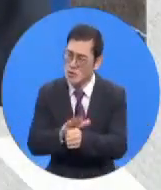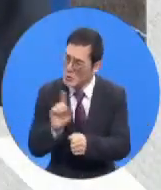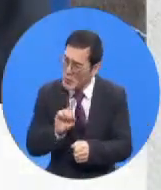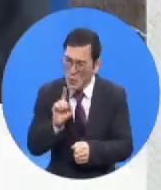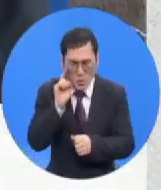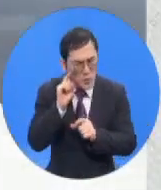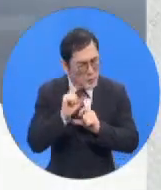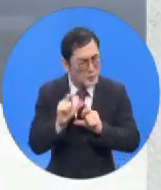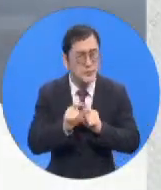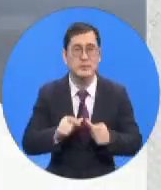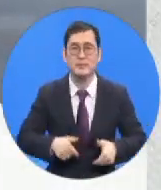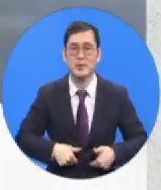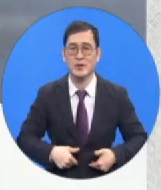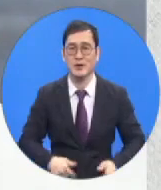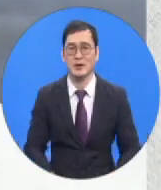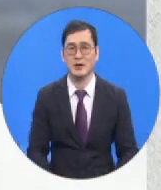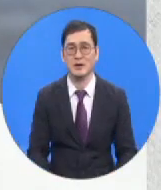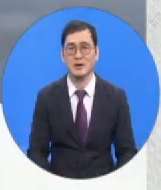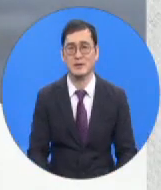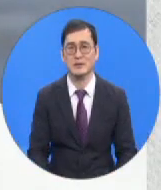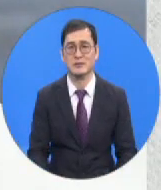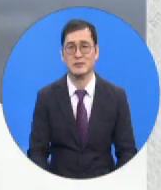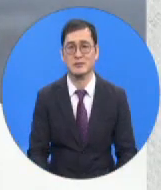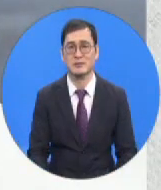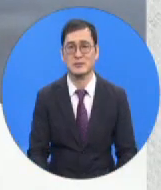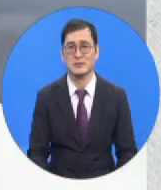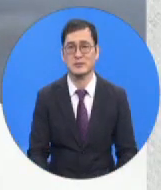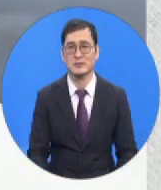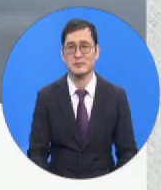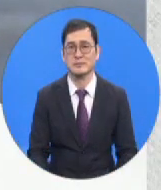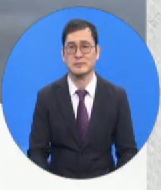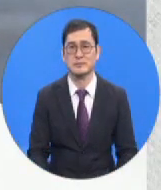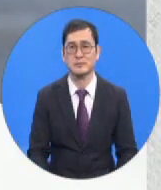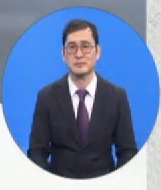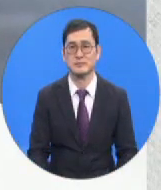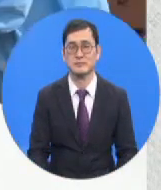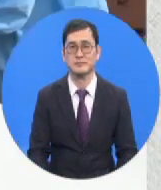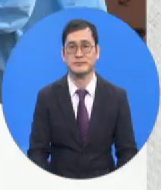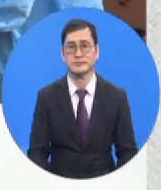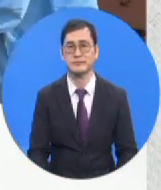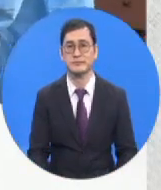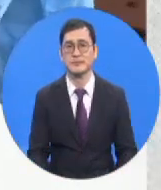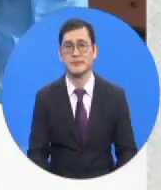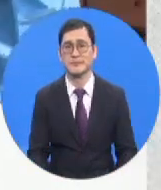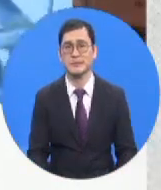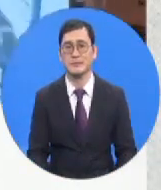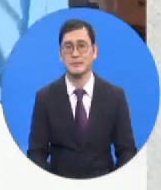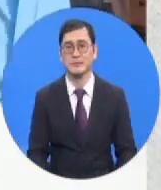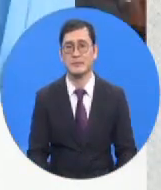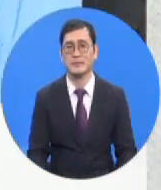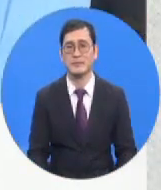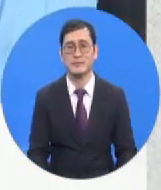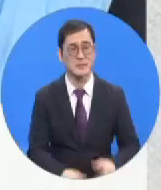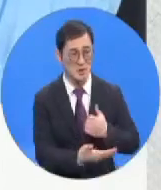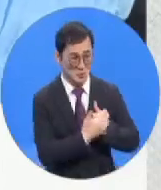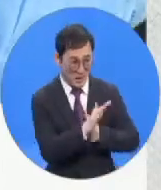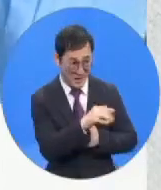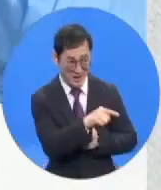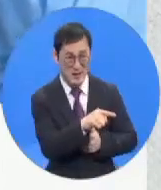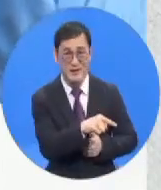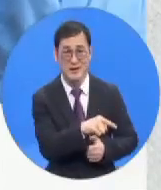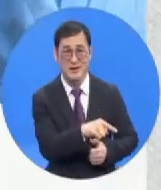희생하고 협조해온 국민들한테 뭘 줄 수 있는지에 대해서 좀 고민을 해줬습니다. 그리고 K-방역을 위해서